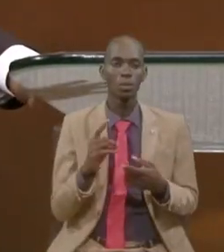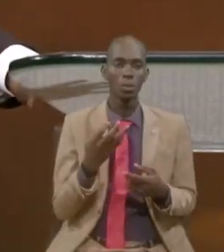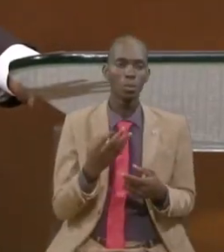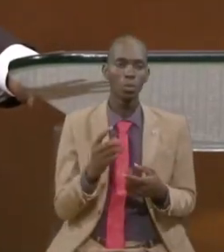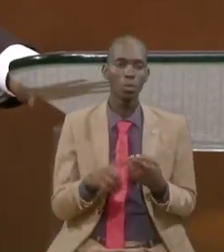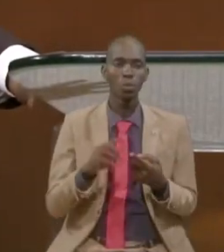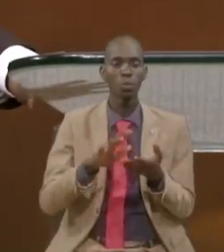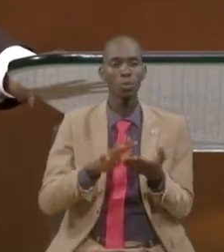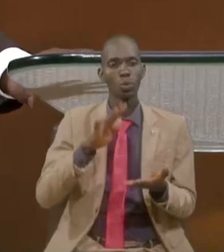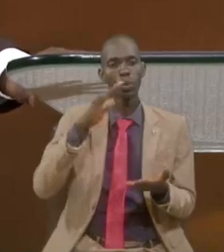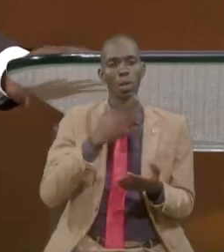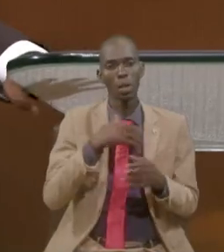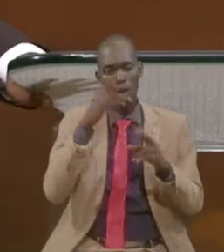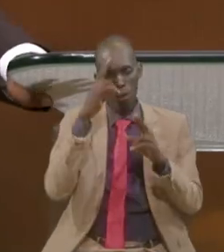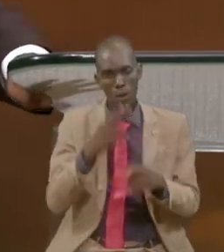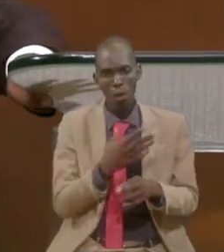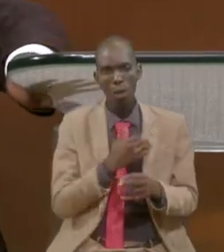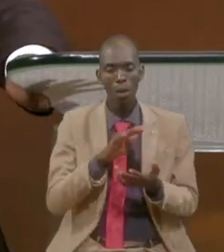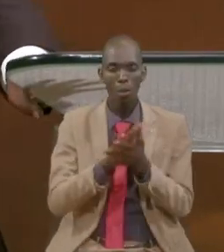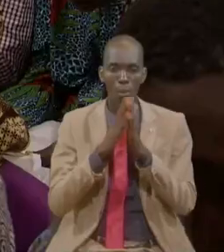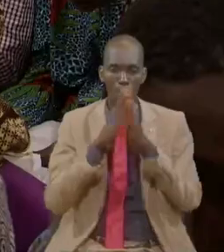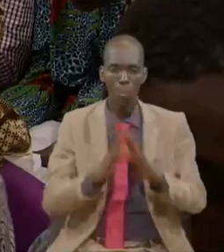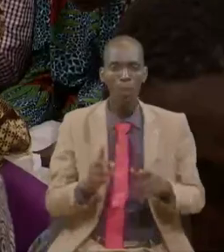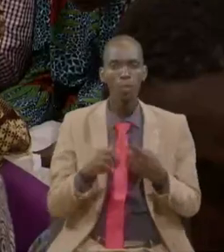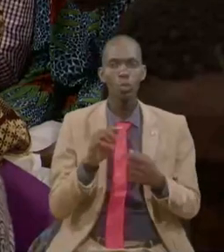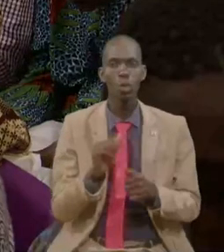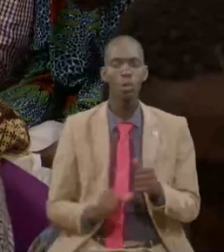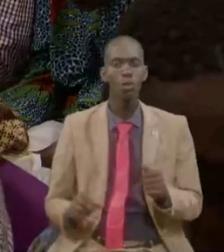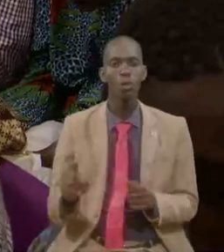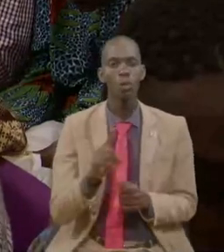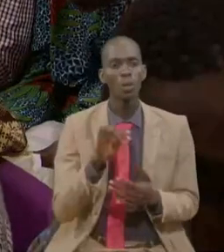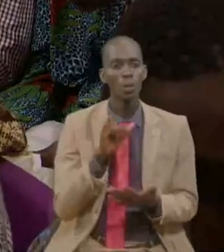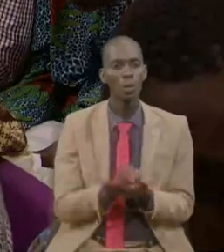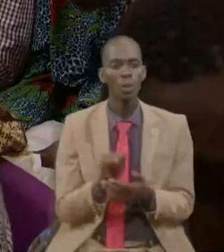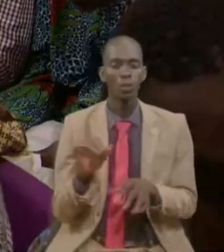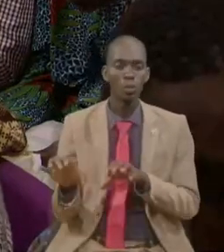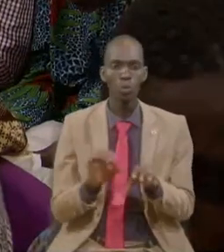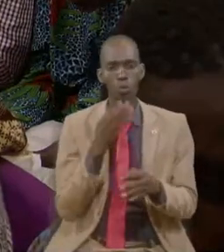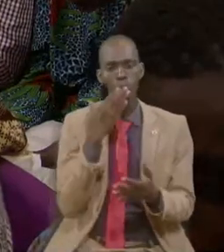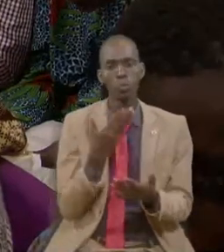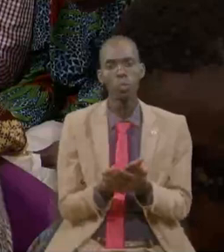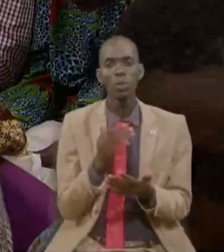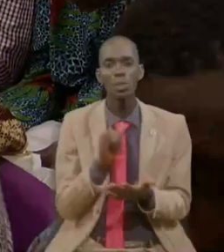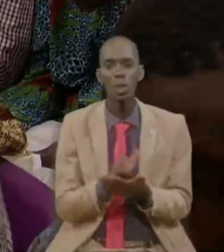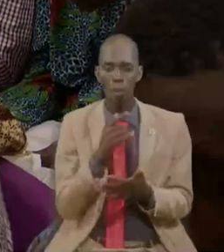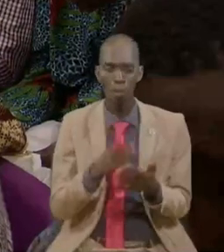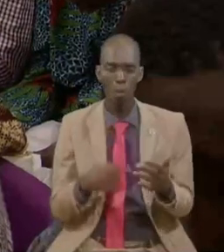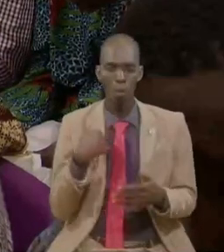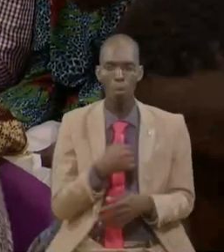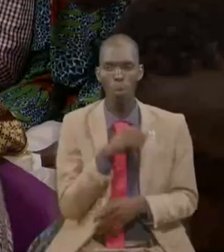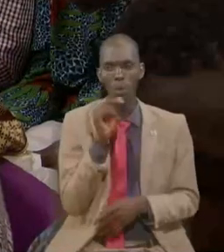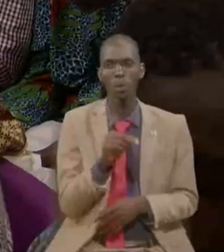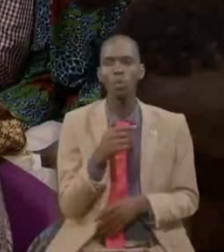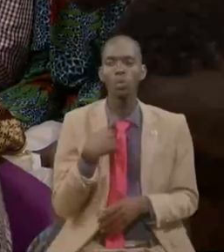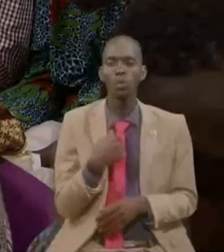Gloire, honneur et paix pour quiconque fait le bien. C'est ce que nous cherchons. C'est ce qu'on